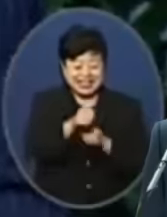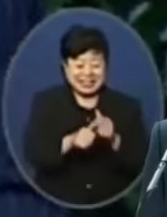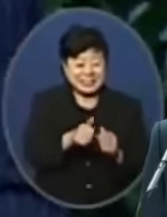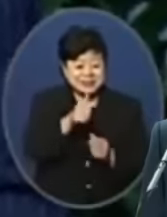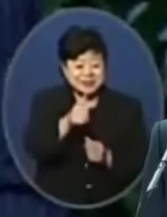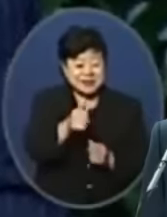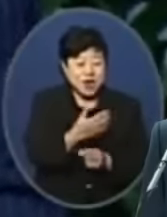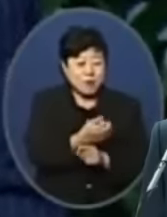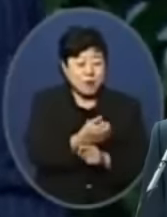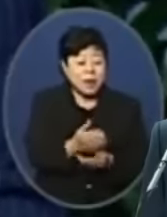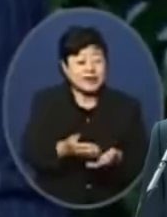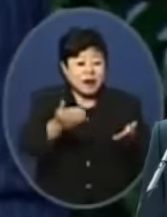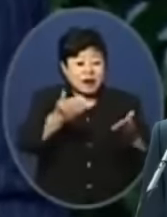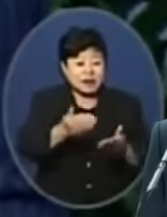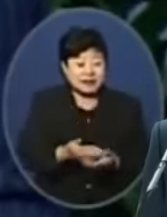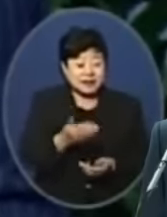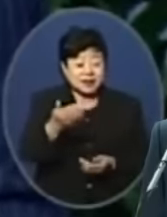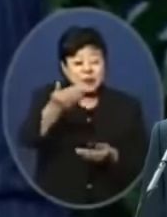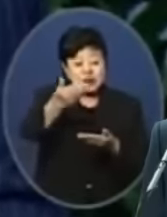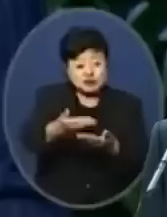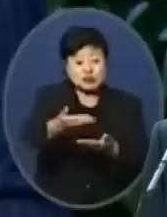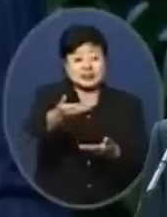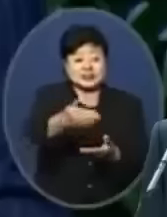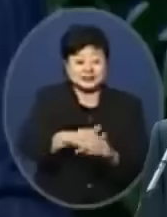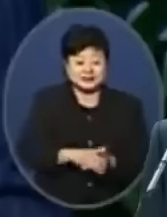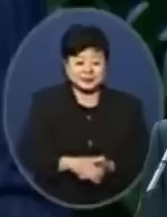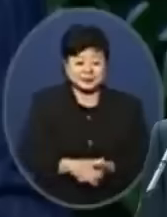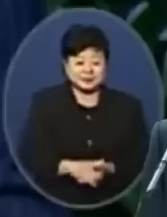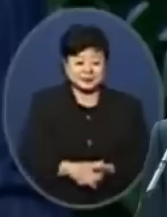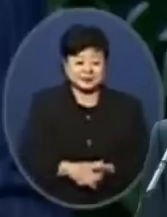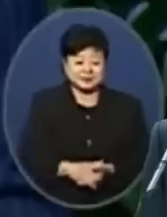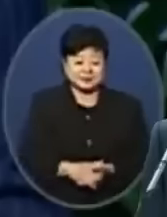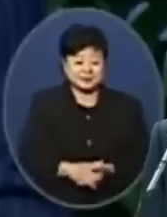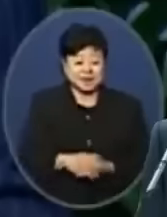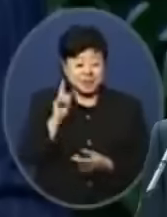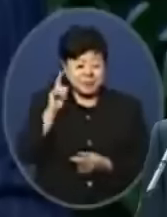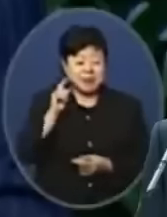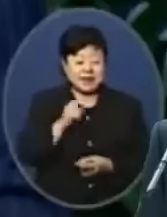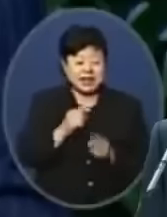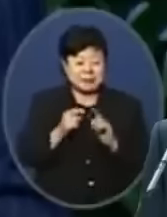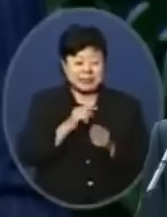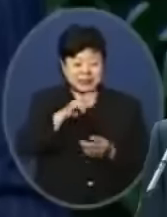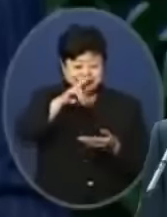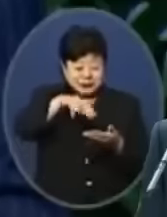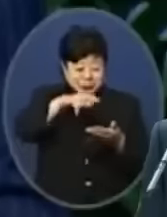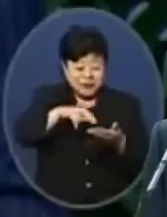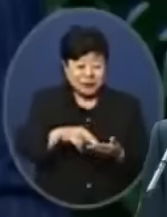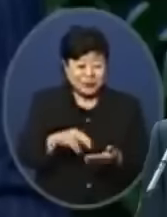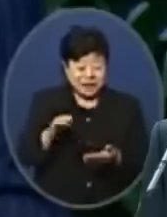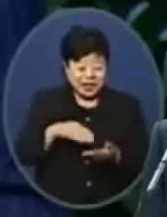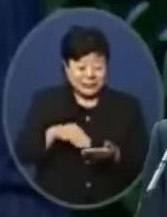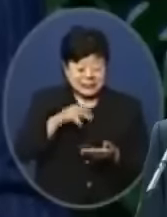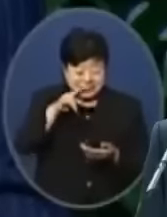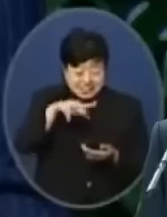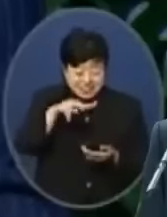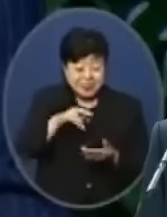하나님이 이 보배 덩어리를 여러분에게 주셨어요. 매일같이 성경 한 장씩